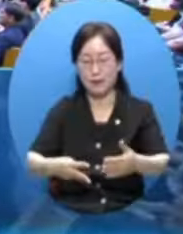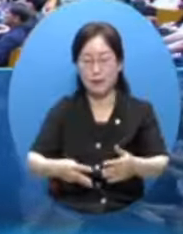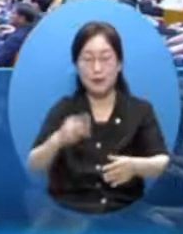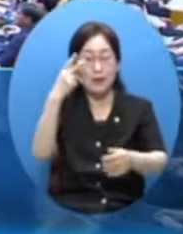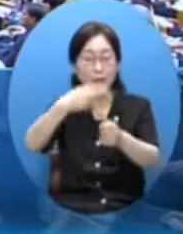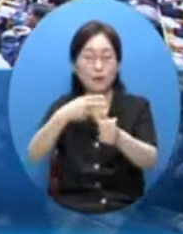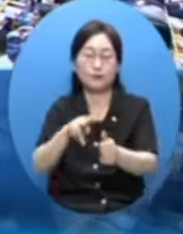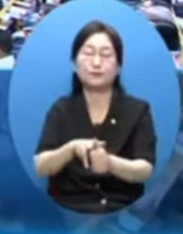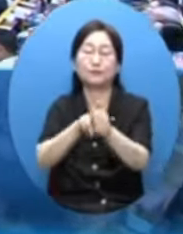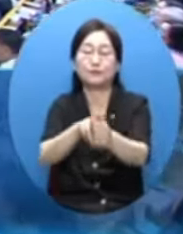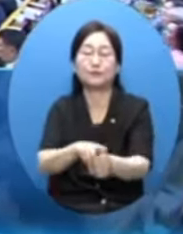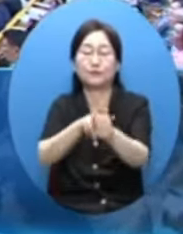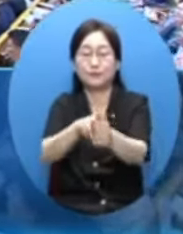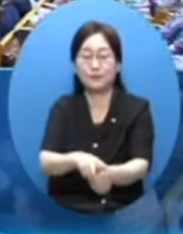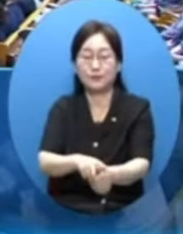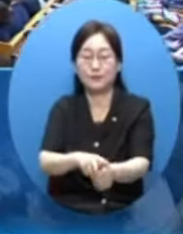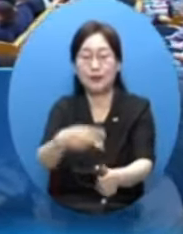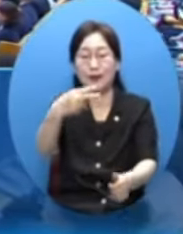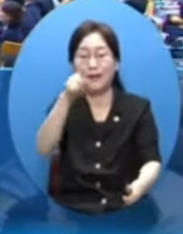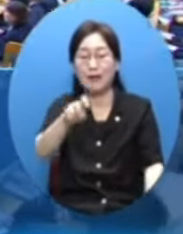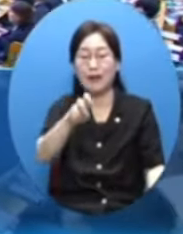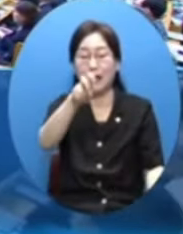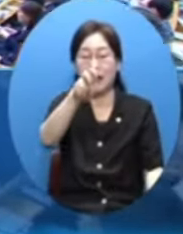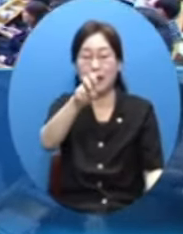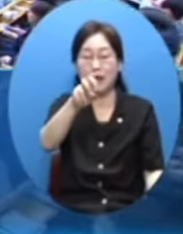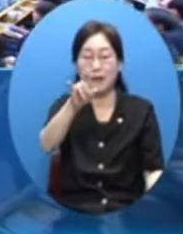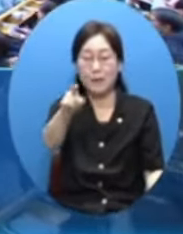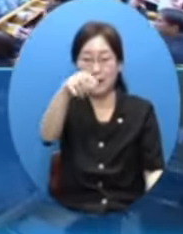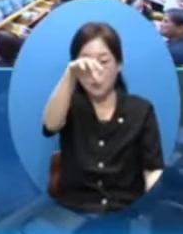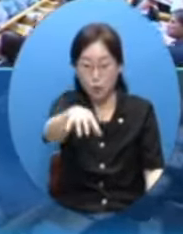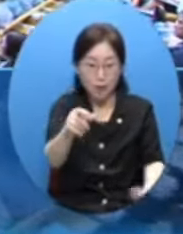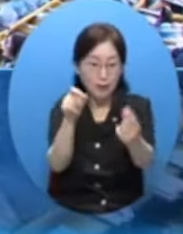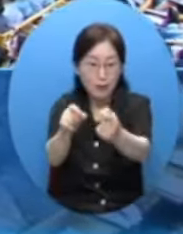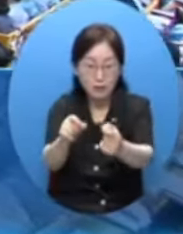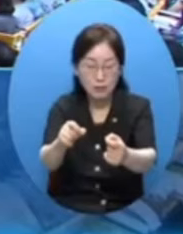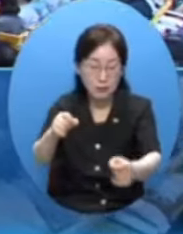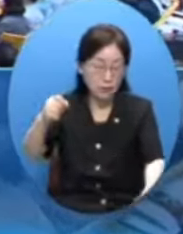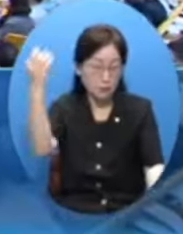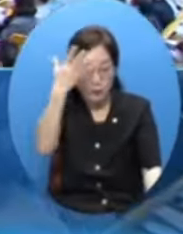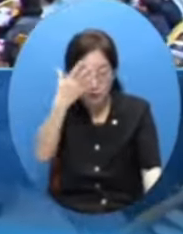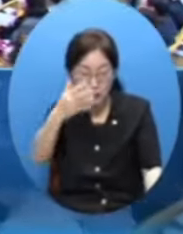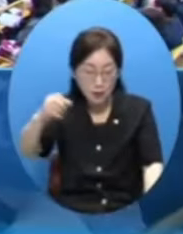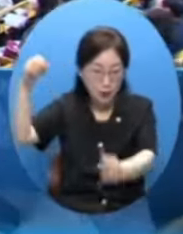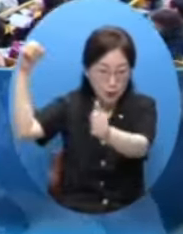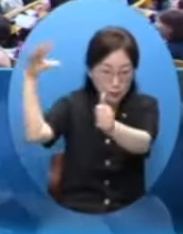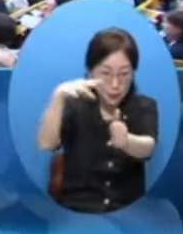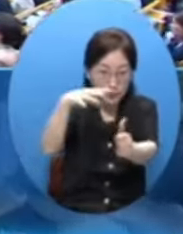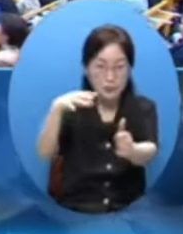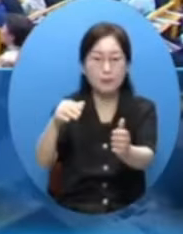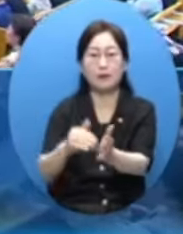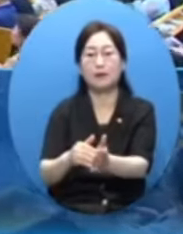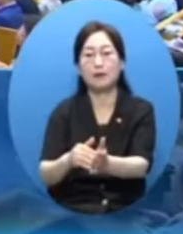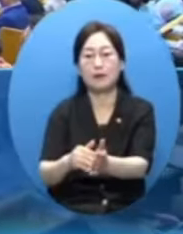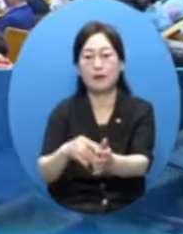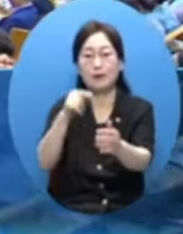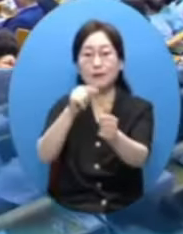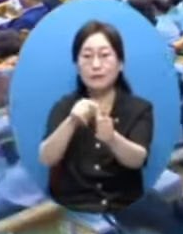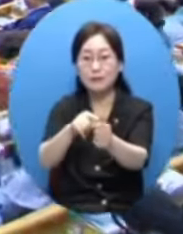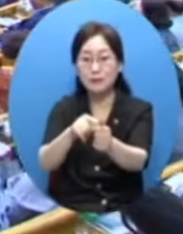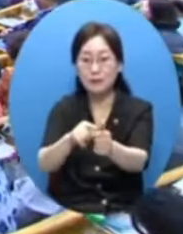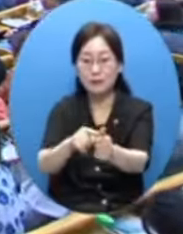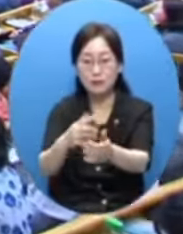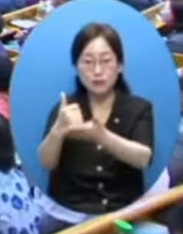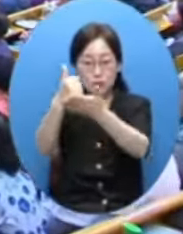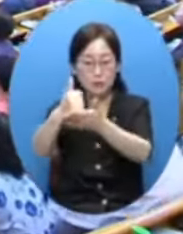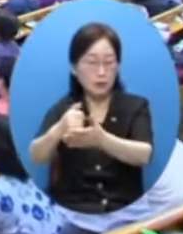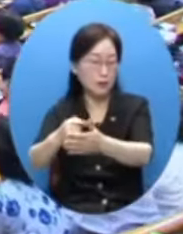가다가 다메섹에 가까이 이르더니 홀연히 하늘로부터 빛이 그를 둘러 비추는지라. 그때 그는 주님의 음성을